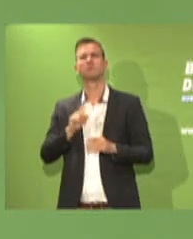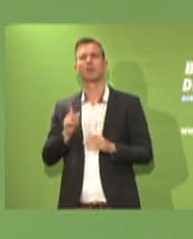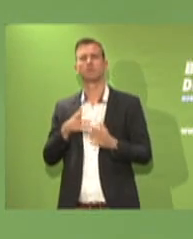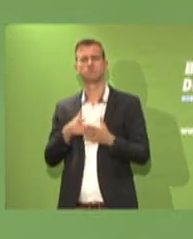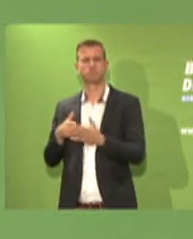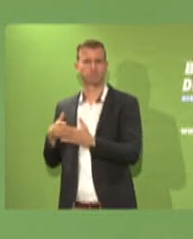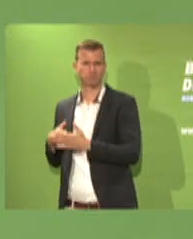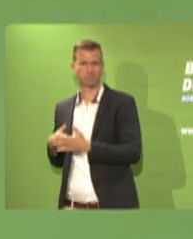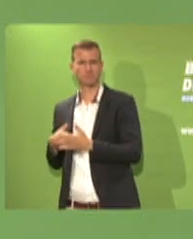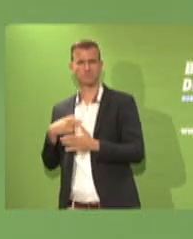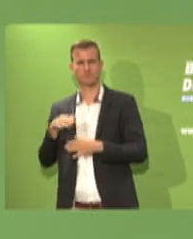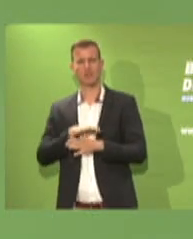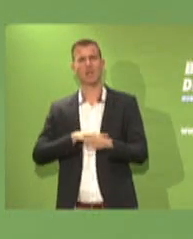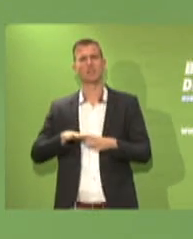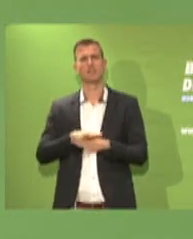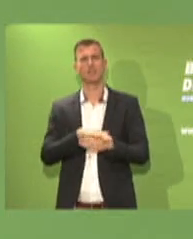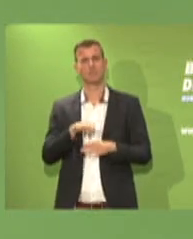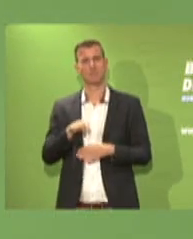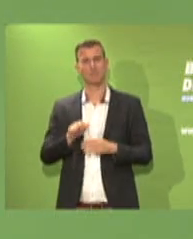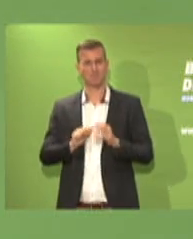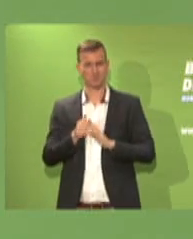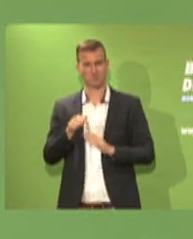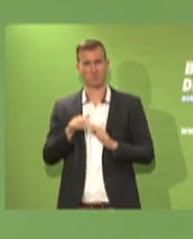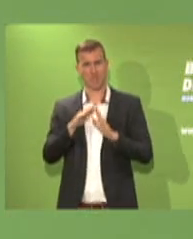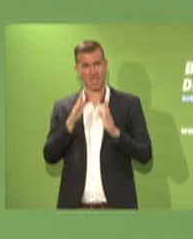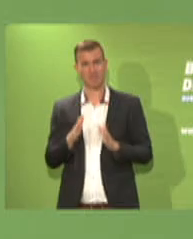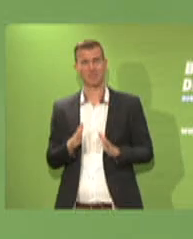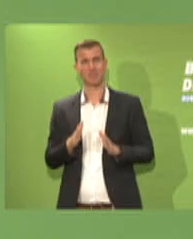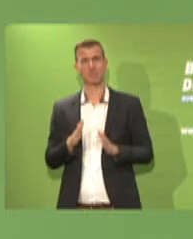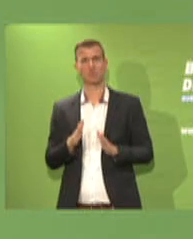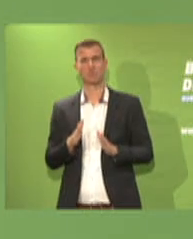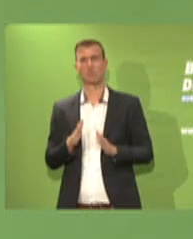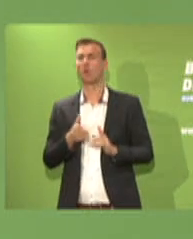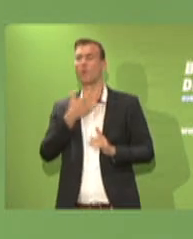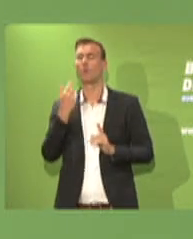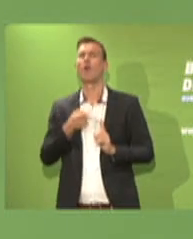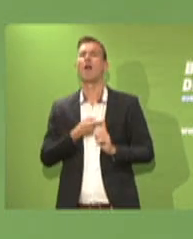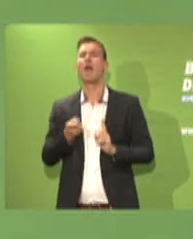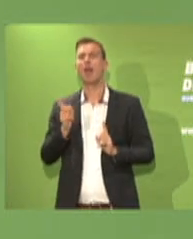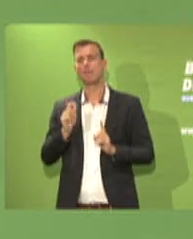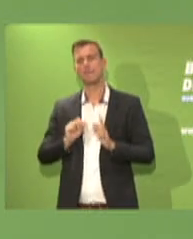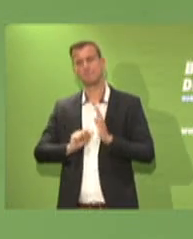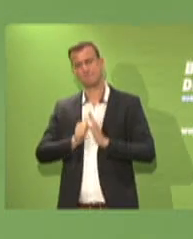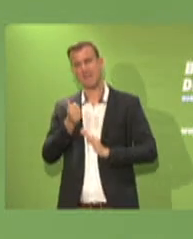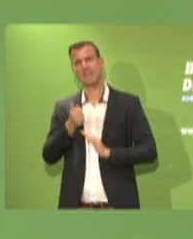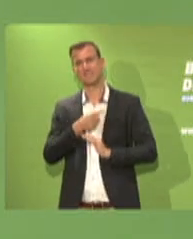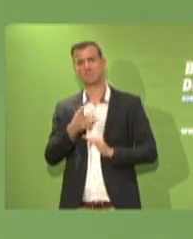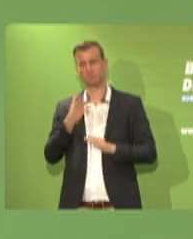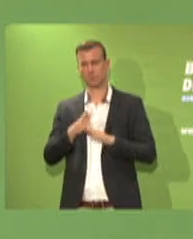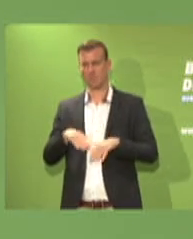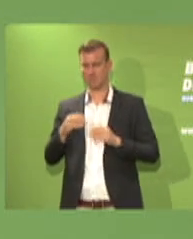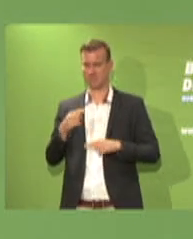in unseren ländlichen Räumen und es sind gerade auch diese Einrichtungen, nicht alle, aber die meisten, die sich mittlerweile auf den Weg gemacht